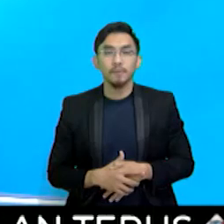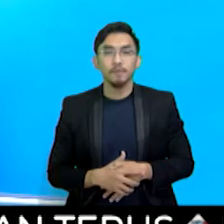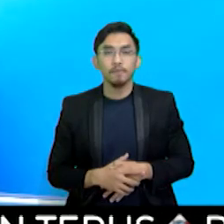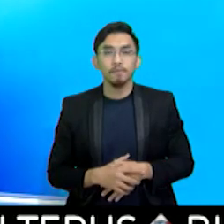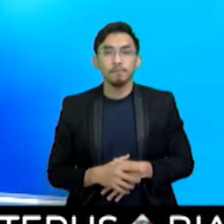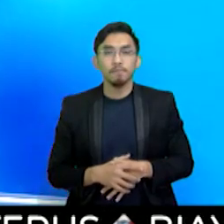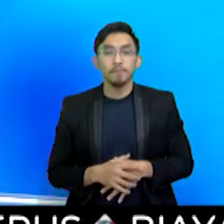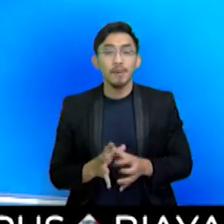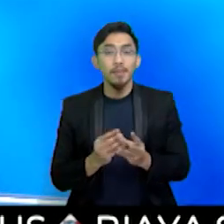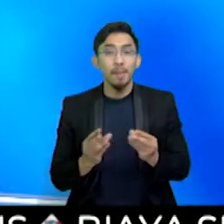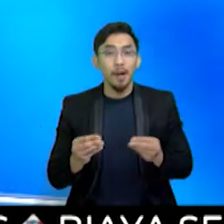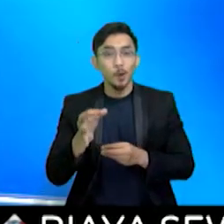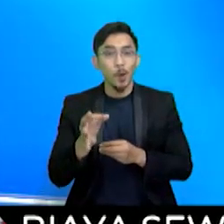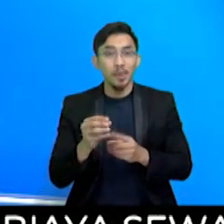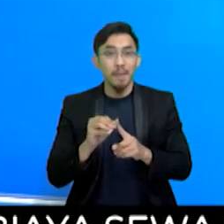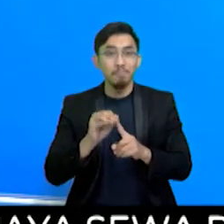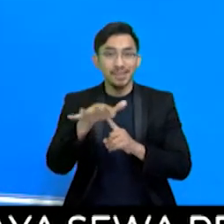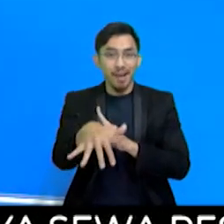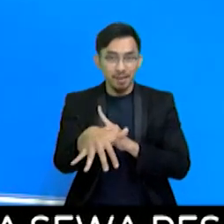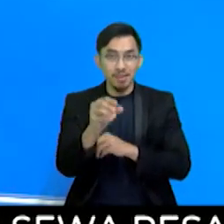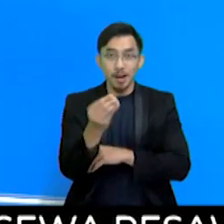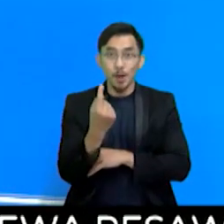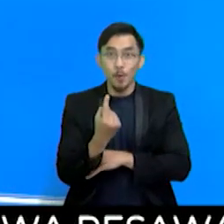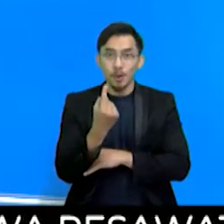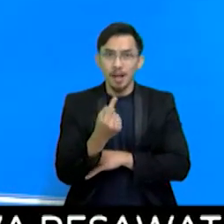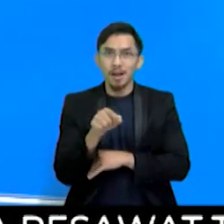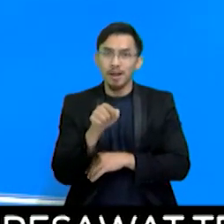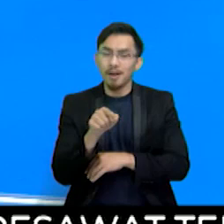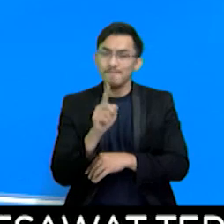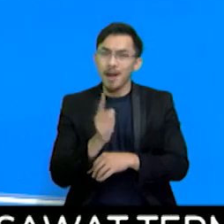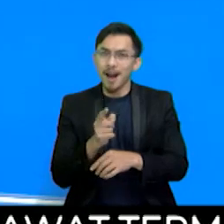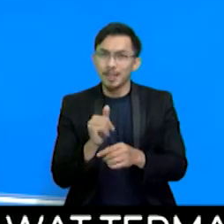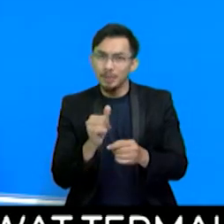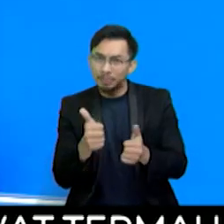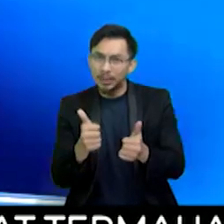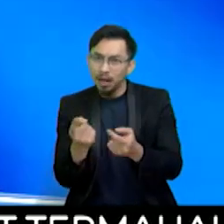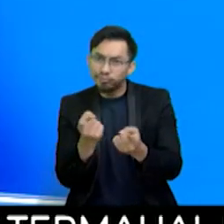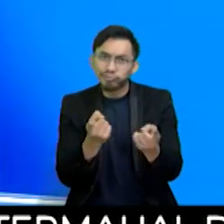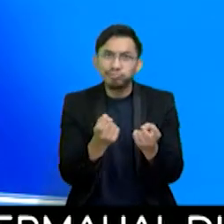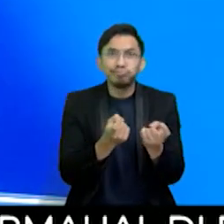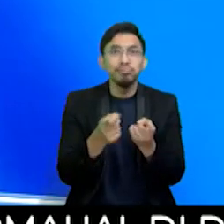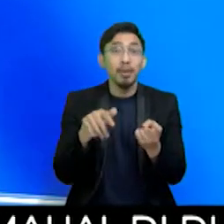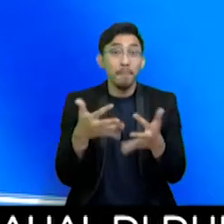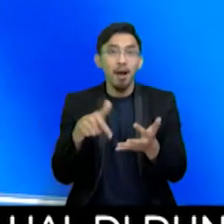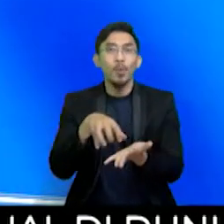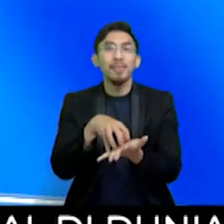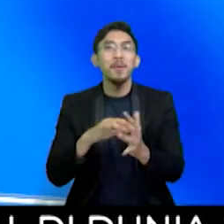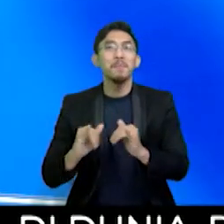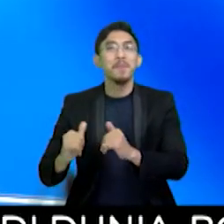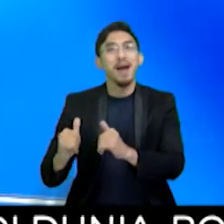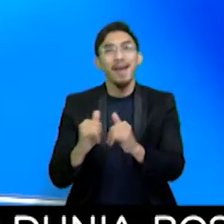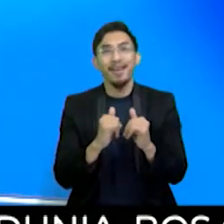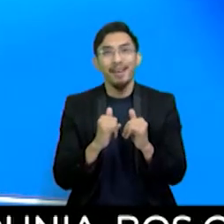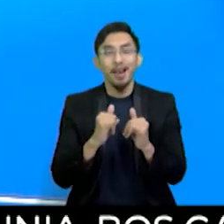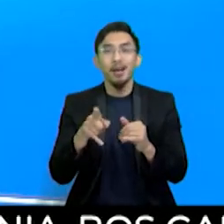Pemirsa, selain berfungsi sebagai paru-paru kota, Taman Kota Penjaringan Jakarta Utara juga memiliki daya tarik baru sebagai arena